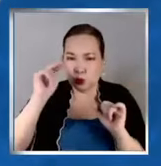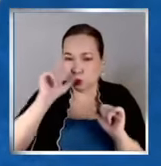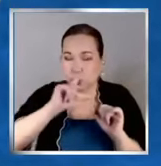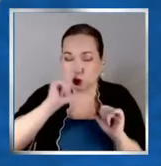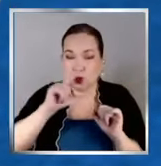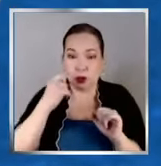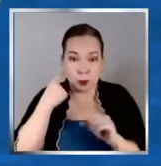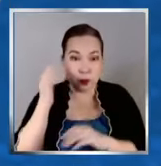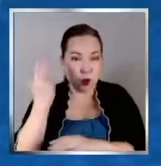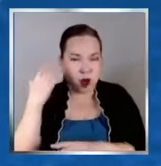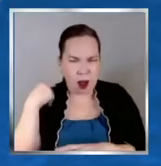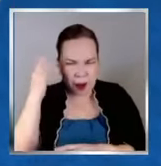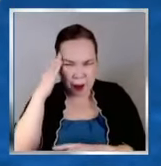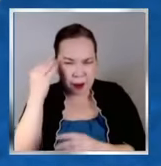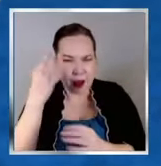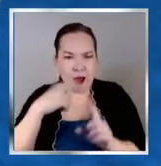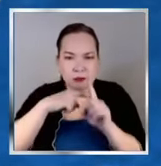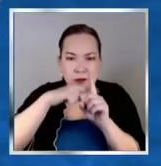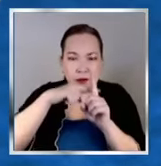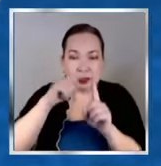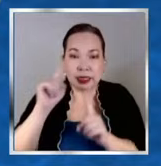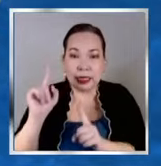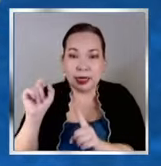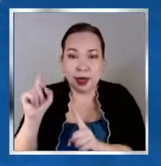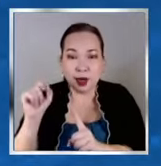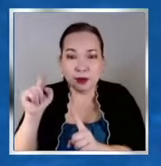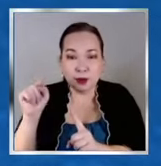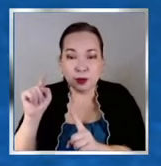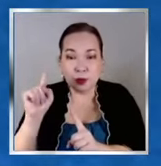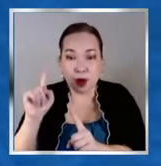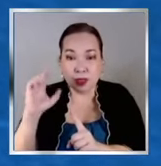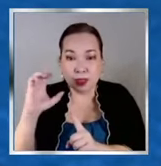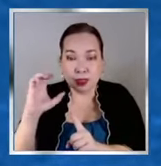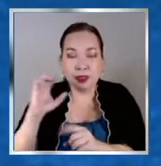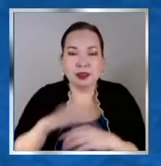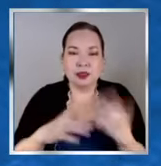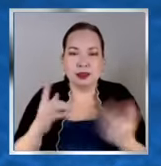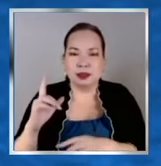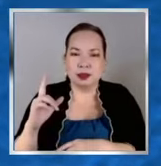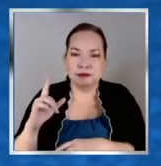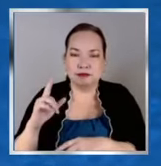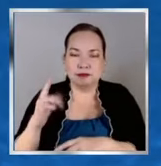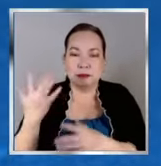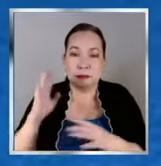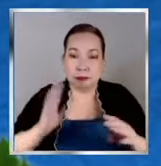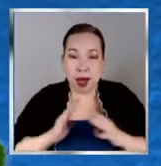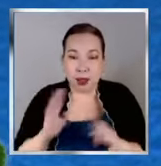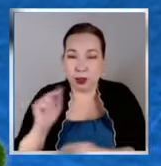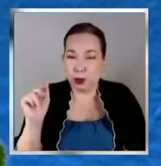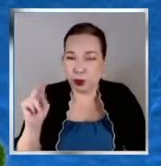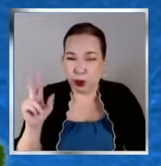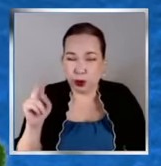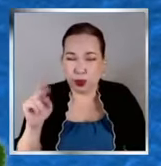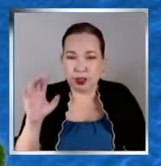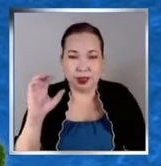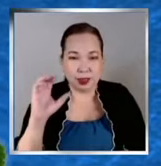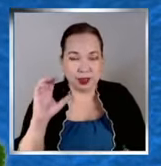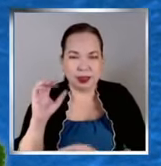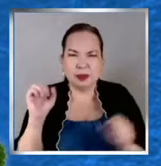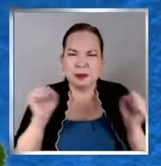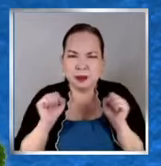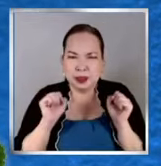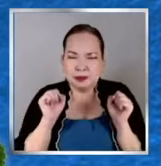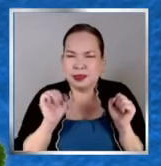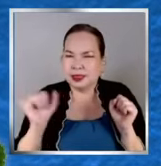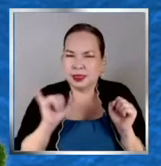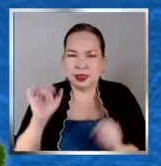11.1 degrees Celsius sa La Trinidad, Benguet. 13 degrees Celsius naman sa Baguio City. Malamig din kanina sa Tanay Rizal sa